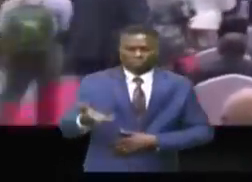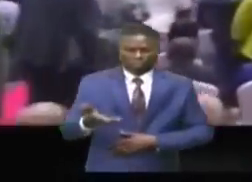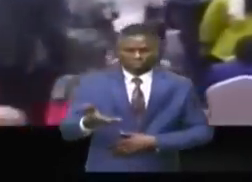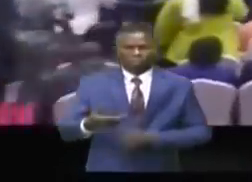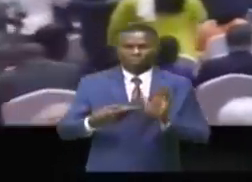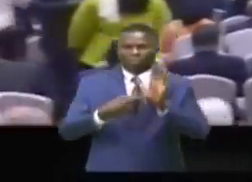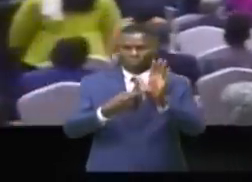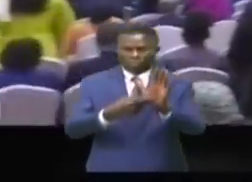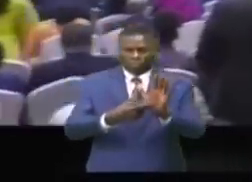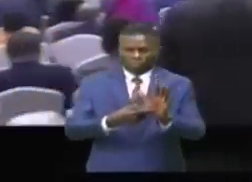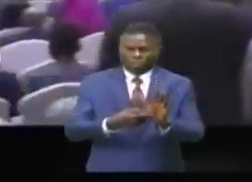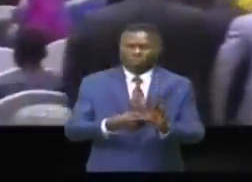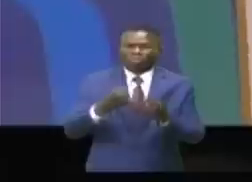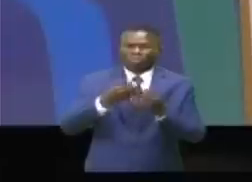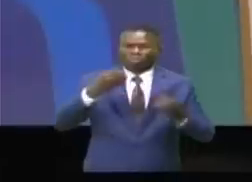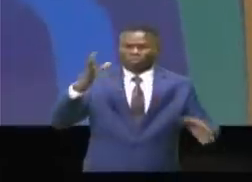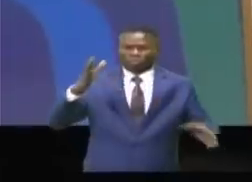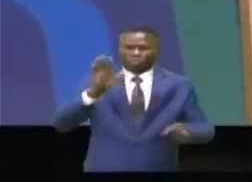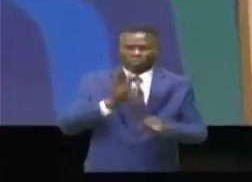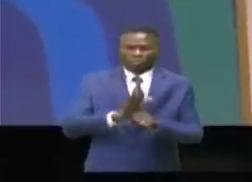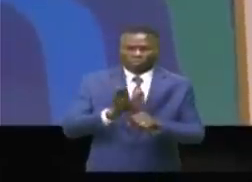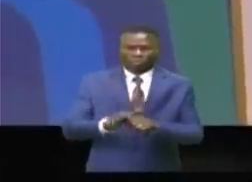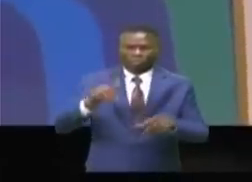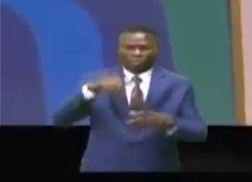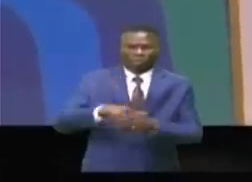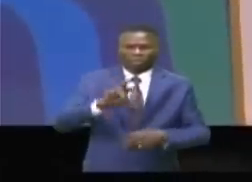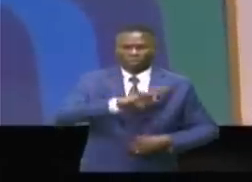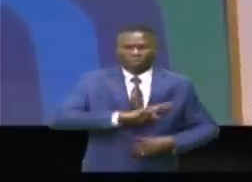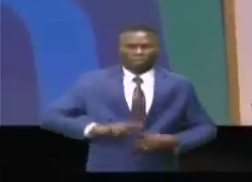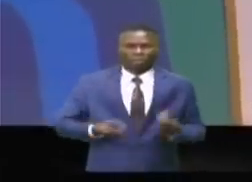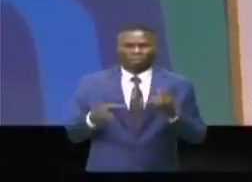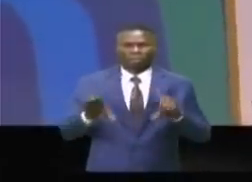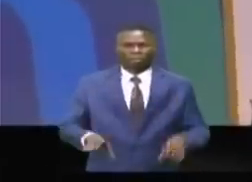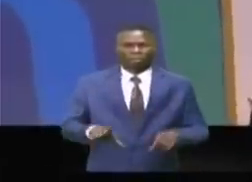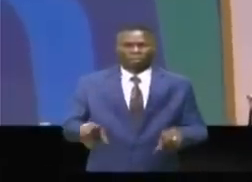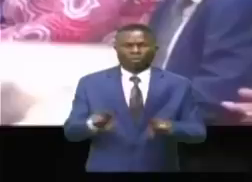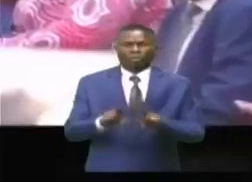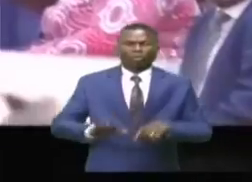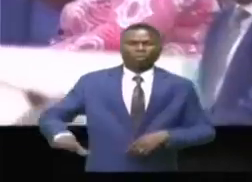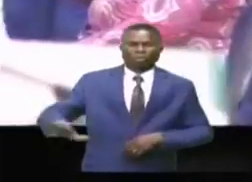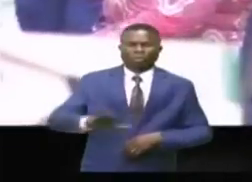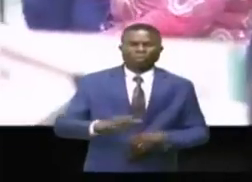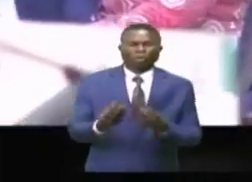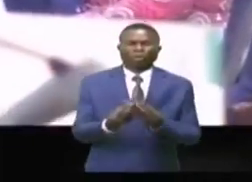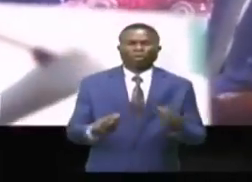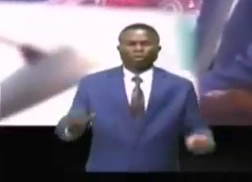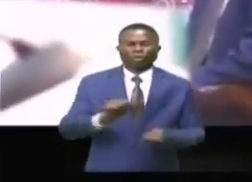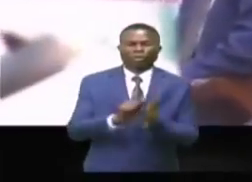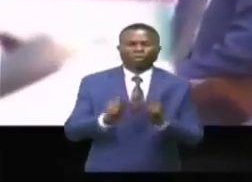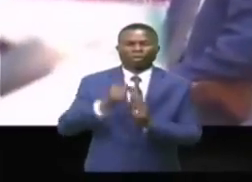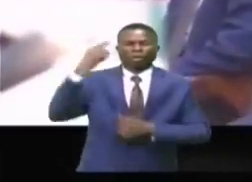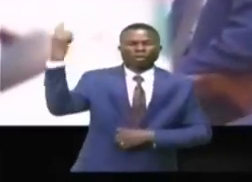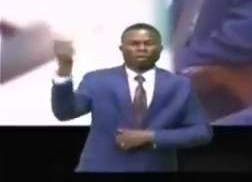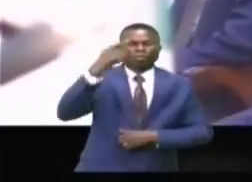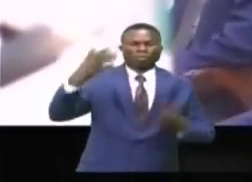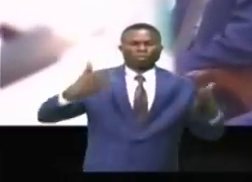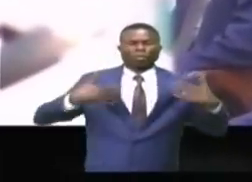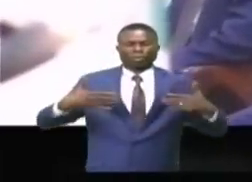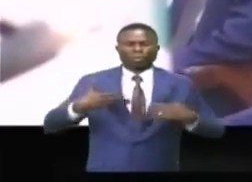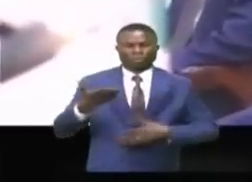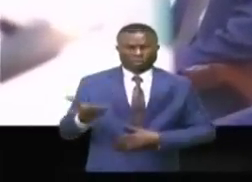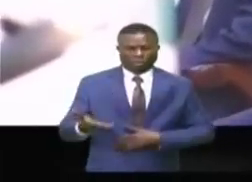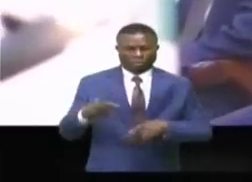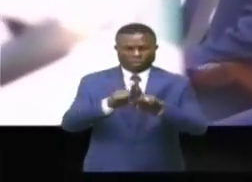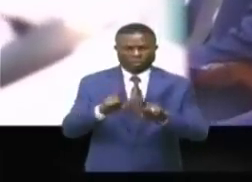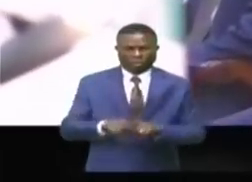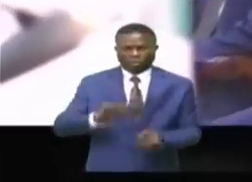présenter les potentialités qui regorgent la République démocratique du Congo en tant que pays solution aux problèmes mondiaux des réchauffements climatiques et